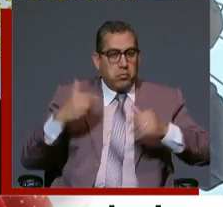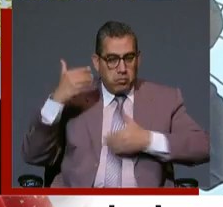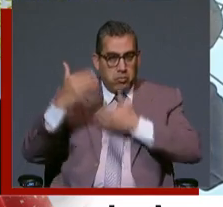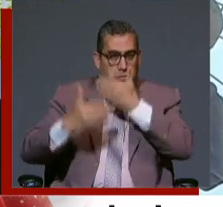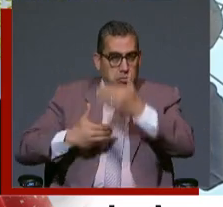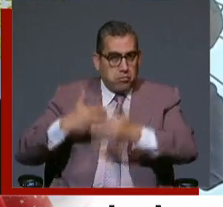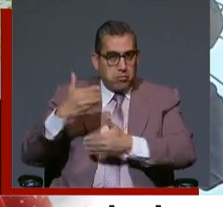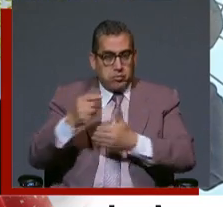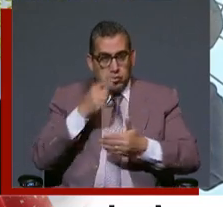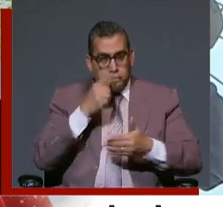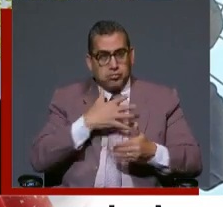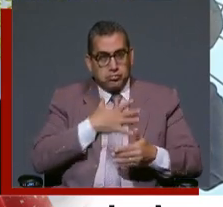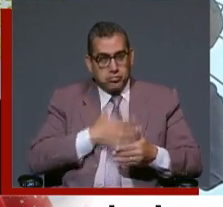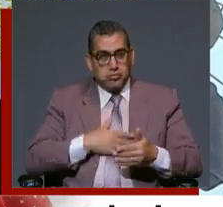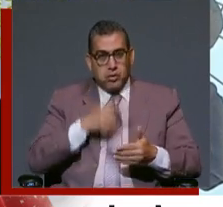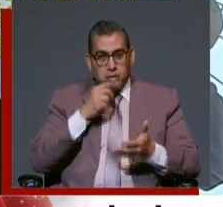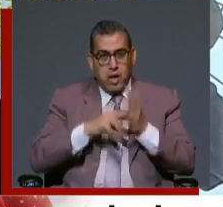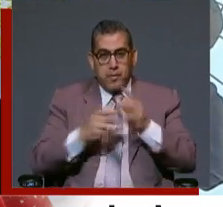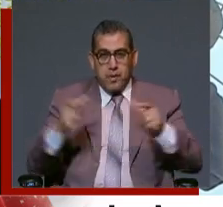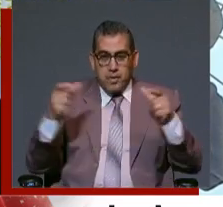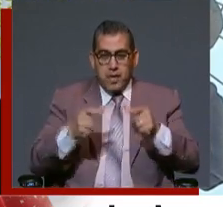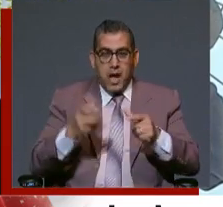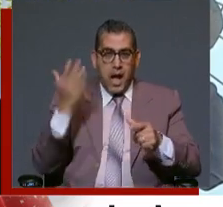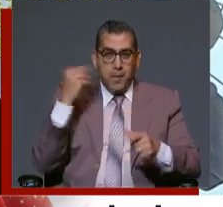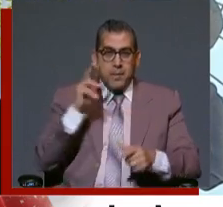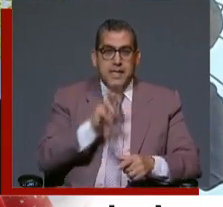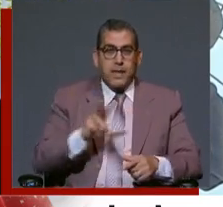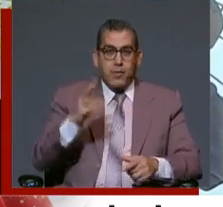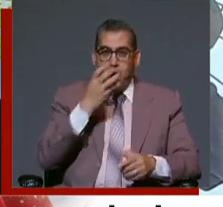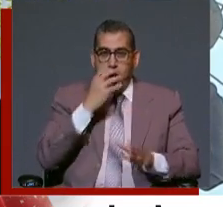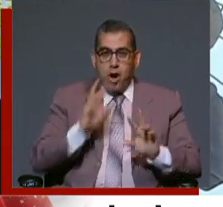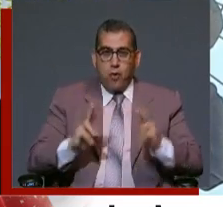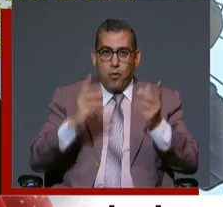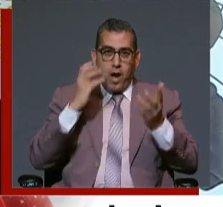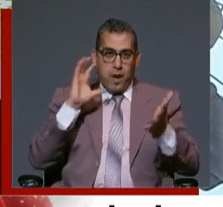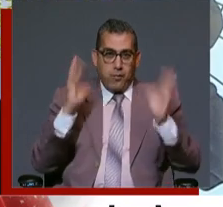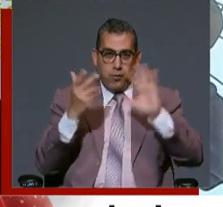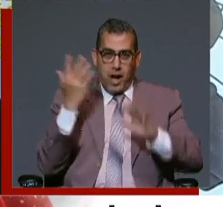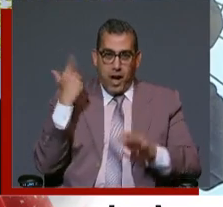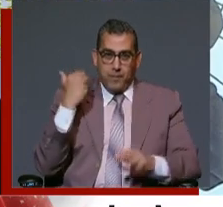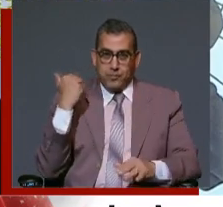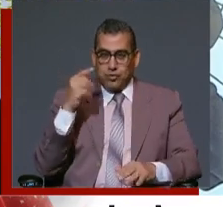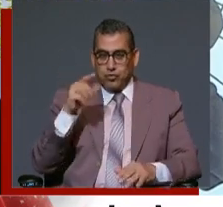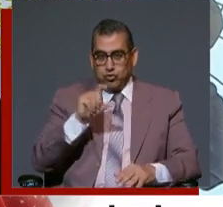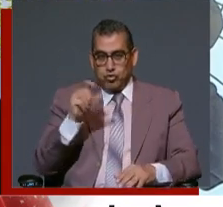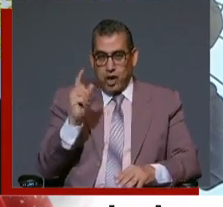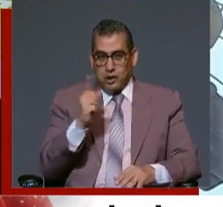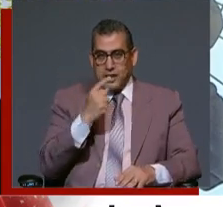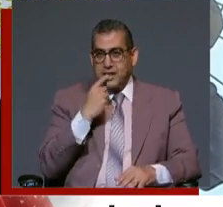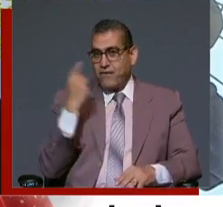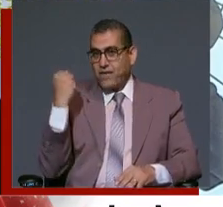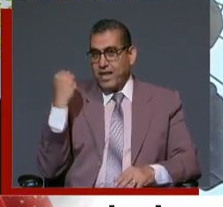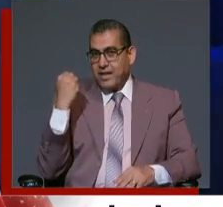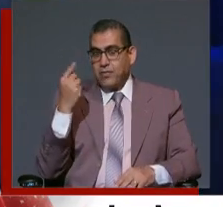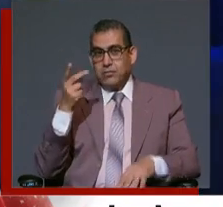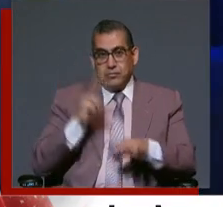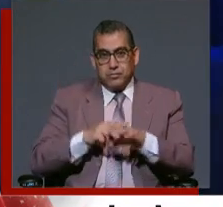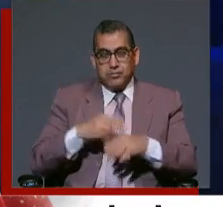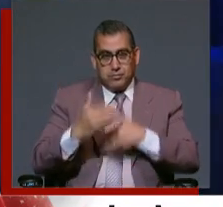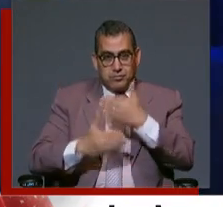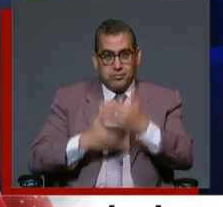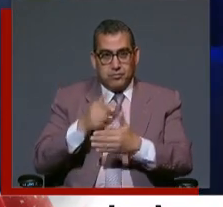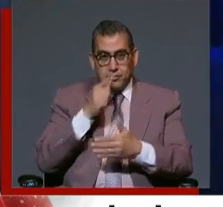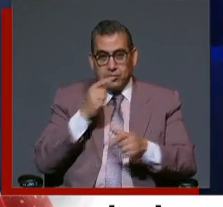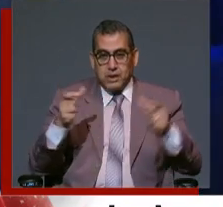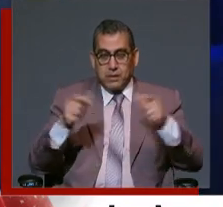الذي احتضن الدورة 27 لمؤتمر الأطراف، المكان الذي جدد فيه العالم مرة أخرى التزامه